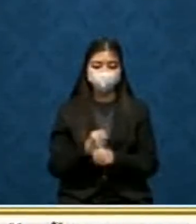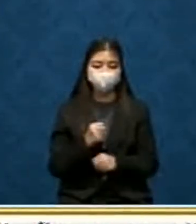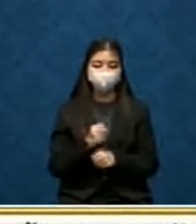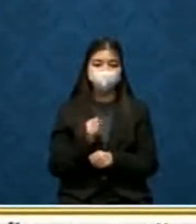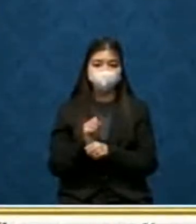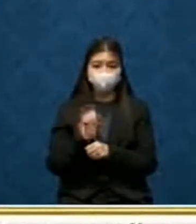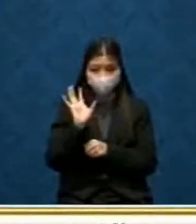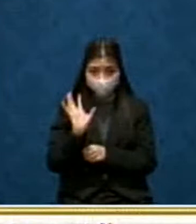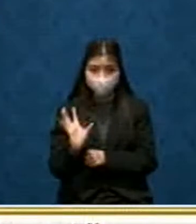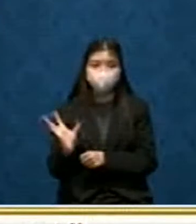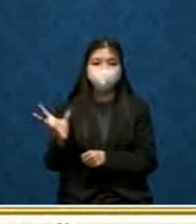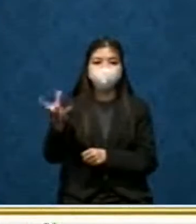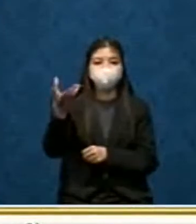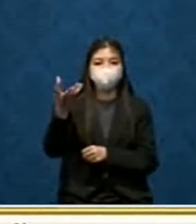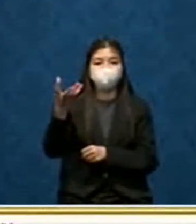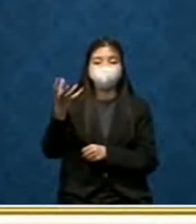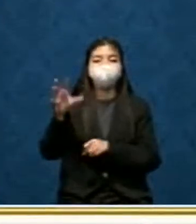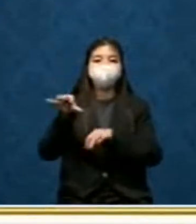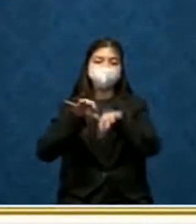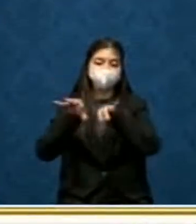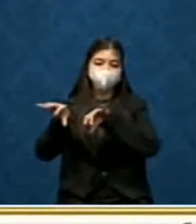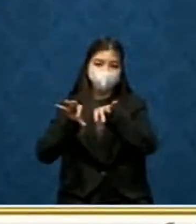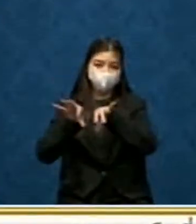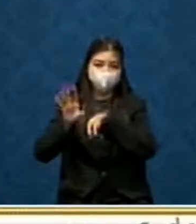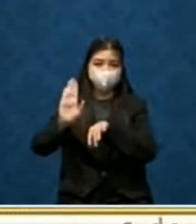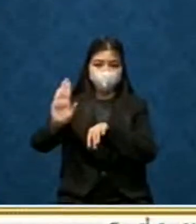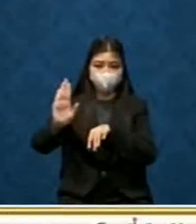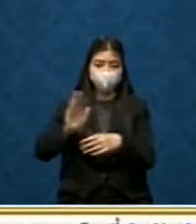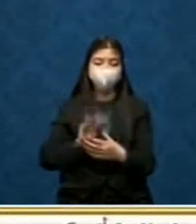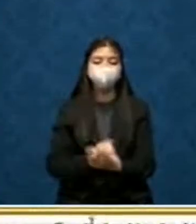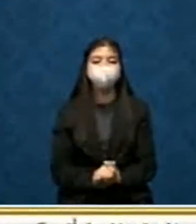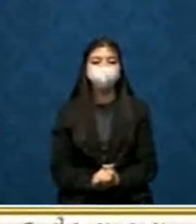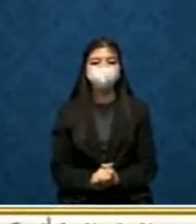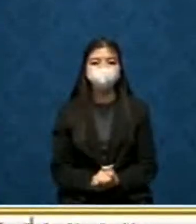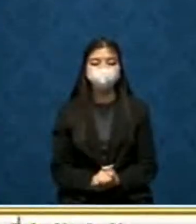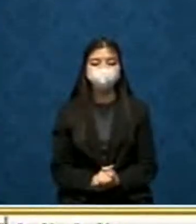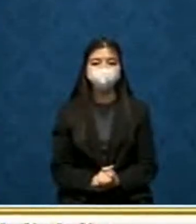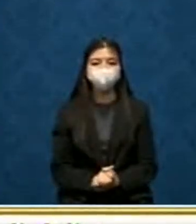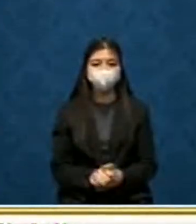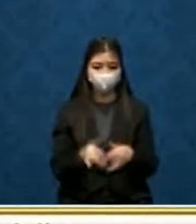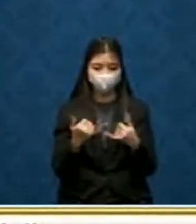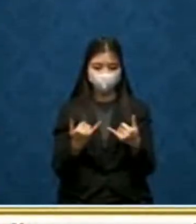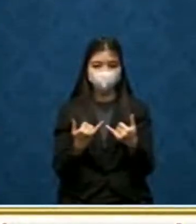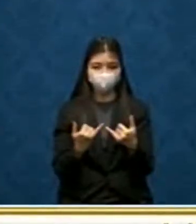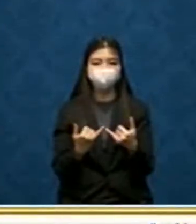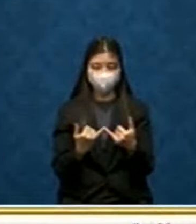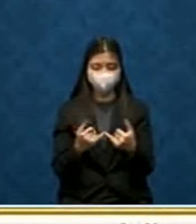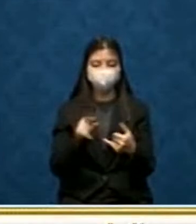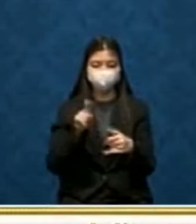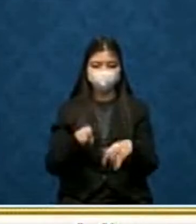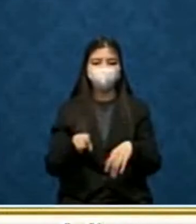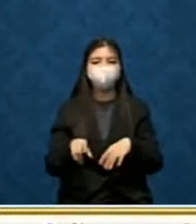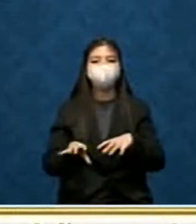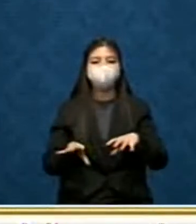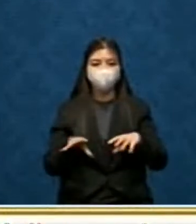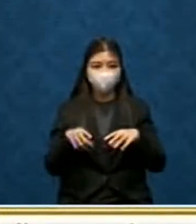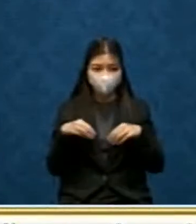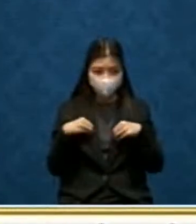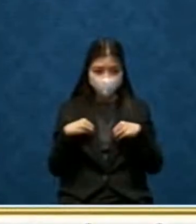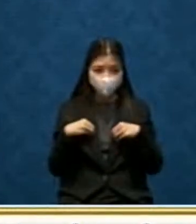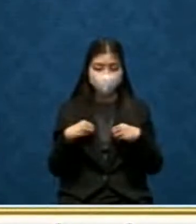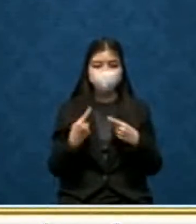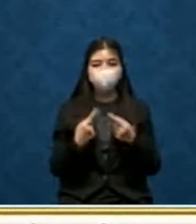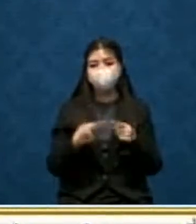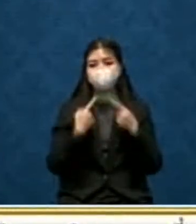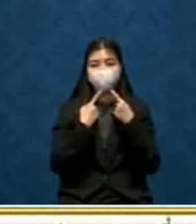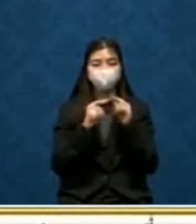ดับโกเขาจัดอย่นั้นเพราะฉะนั้นข้อนี้ผมว่าท่านจำนุนแล้ทานกไม่เคยตอบห